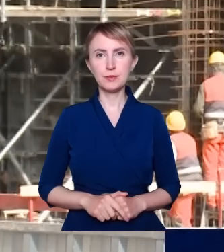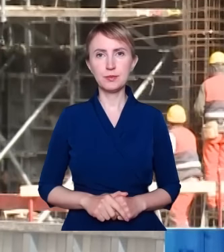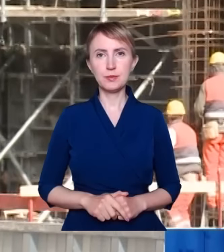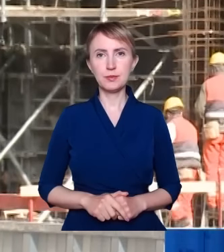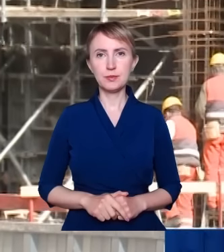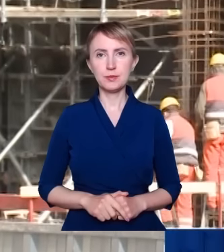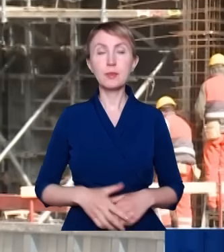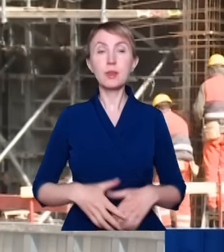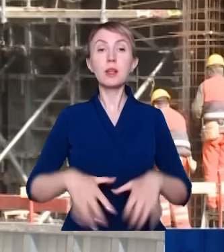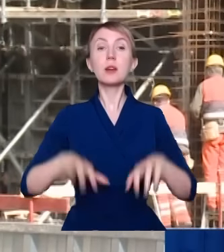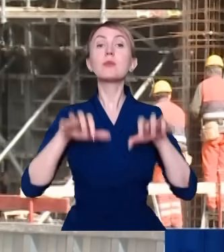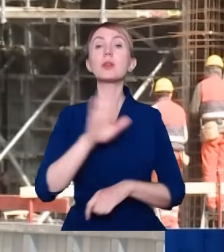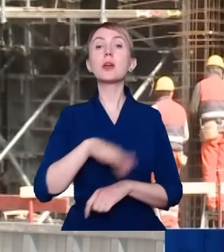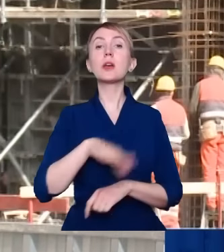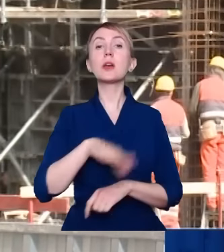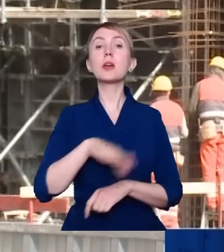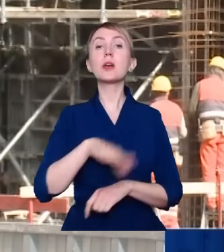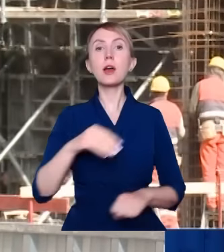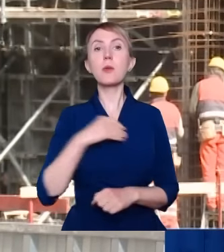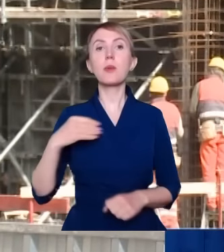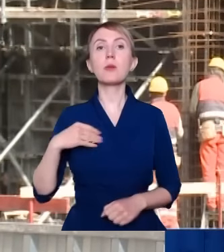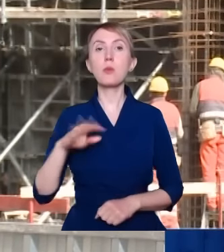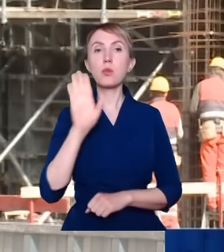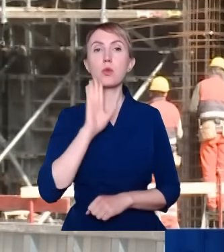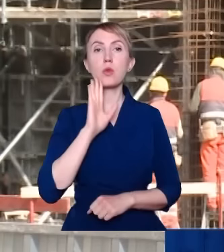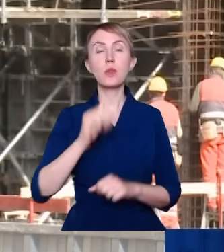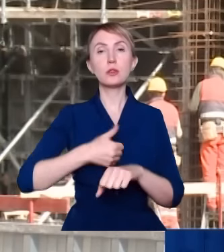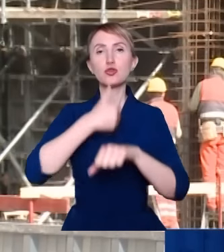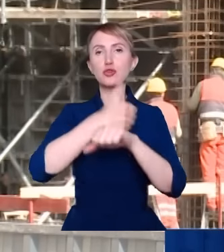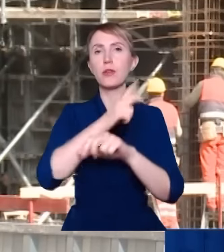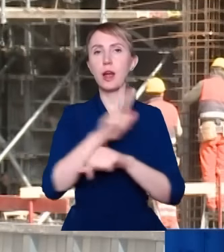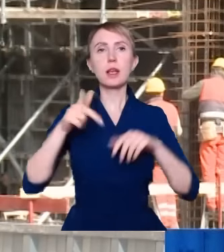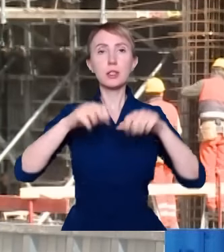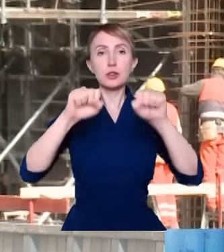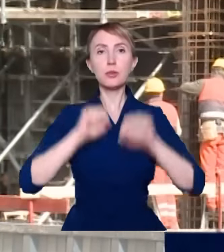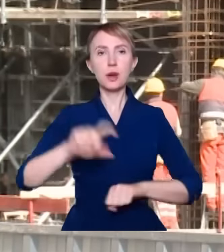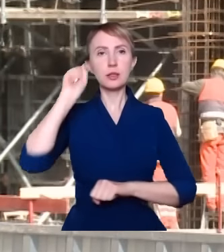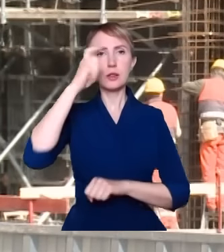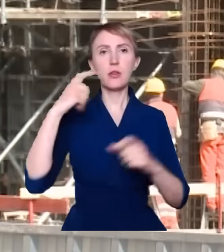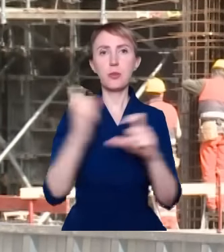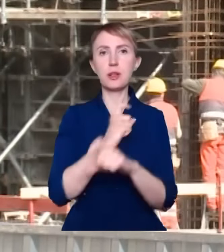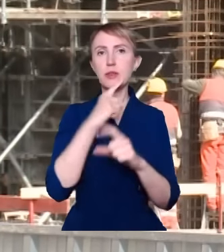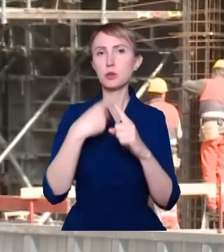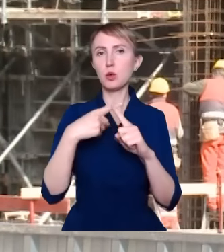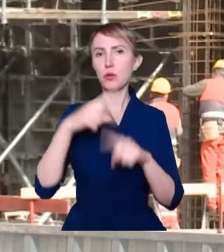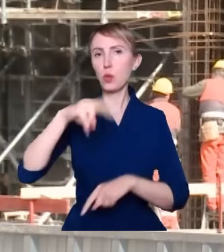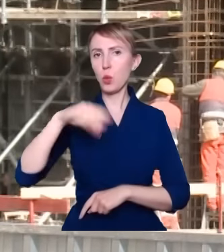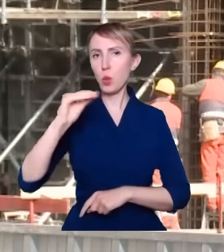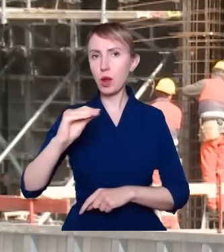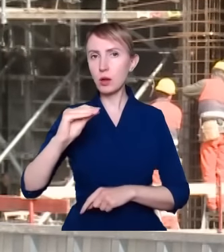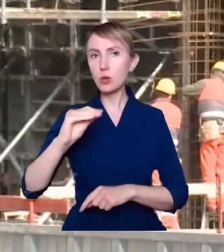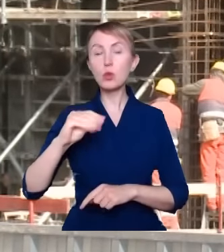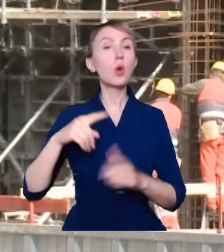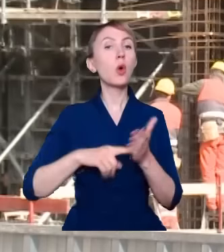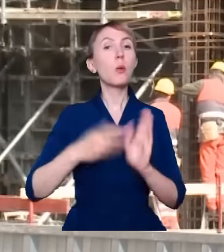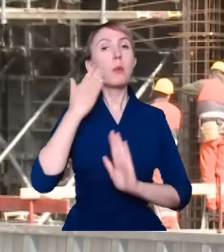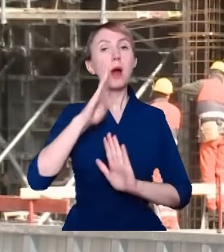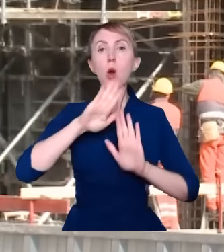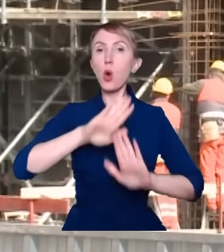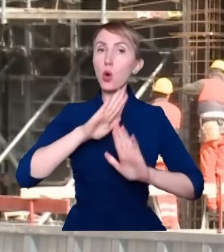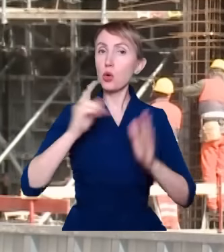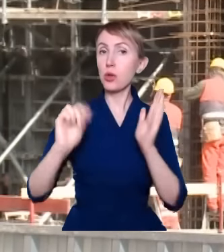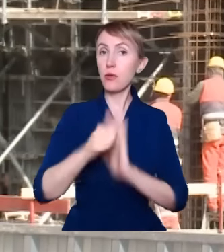Prezes Narodowego Banku Polskiego, podobnie jak szef każdego banku centralnego w krajach członkowskich Unii Europejskiej, jest szczególnie chroniony. Chodzi tu o